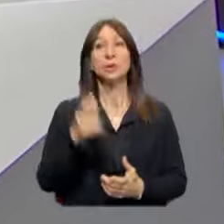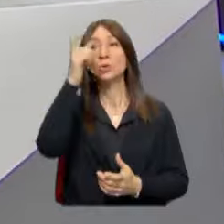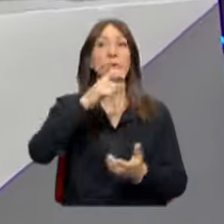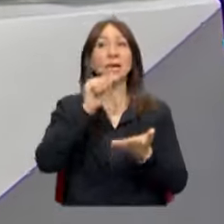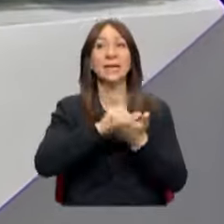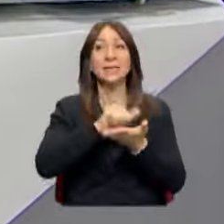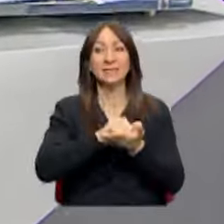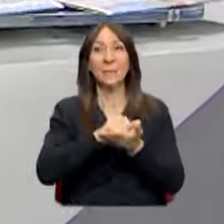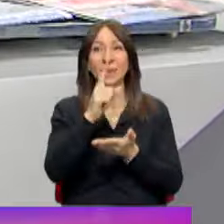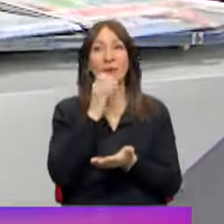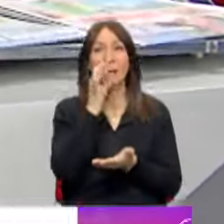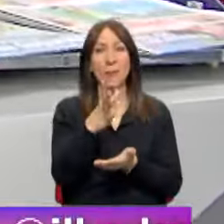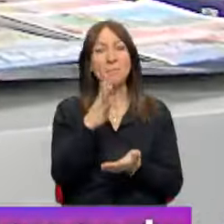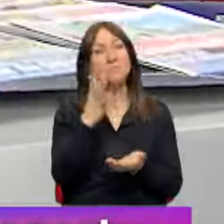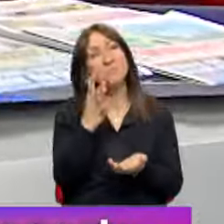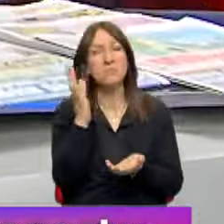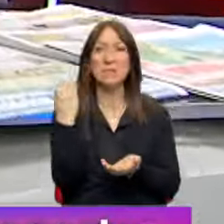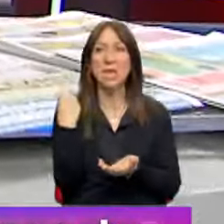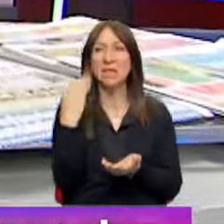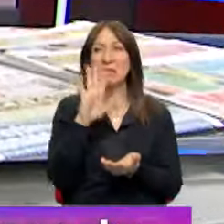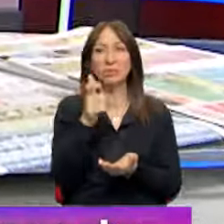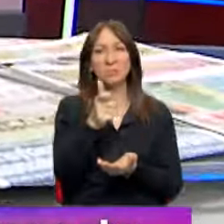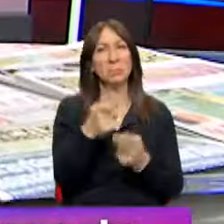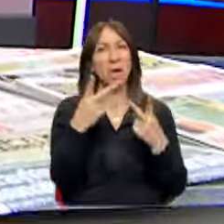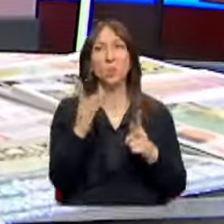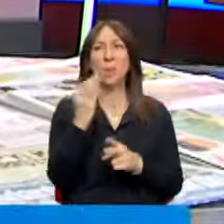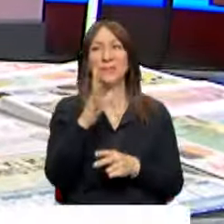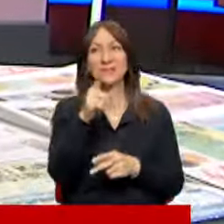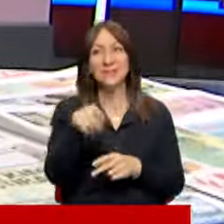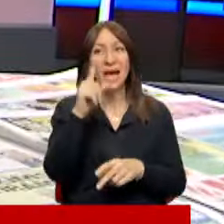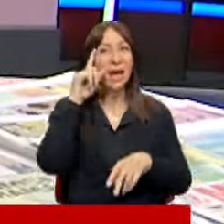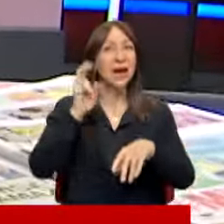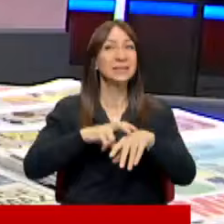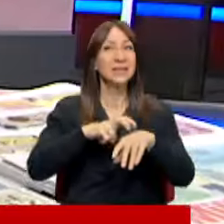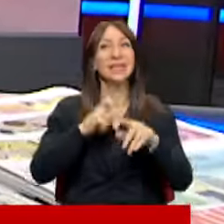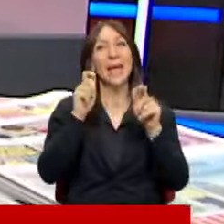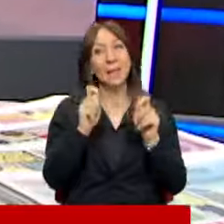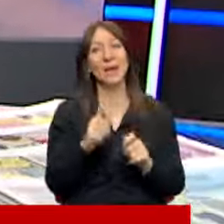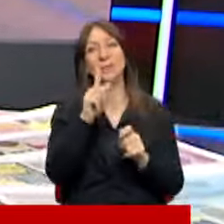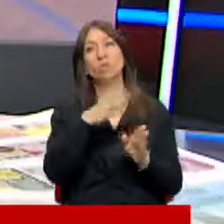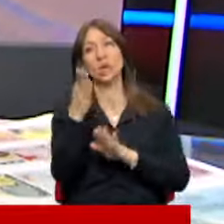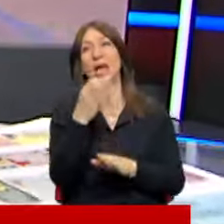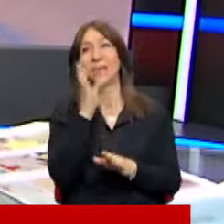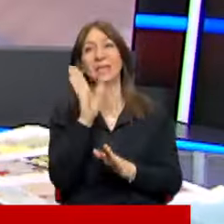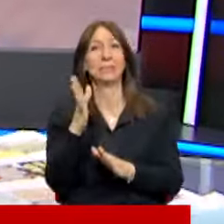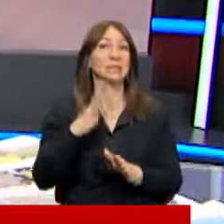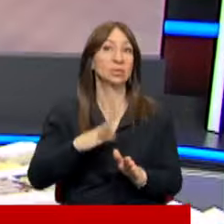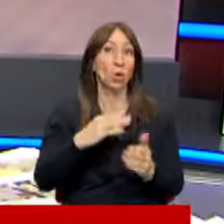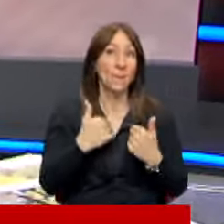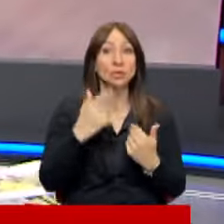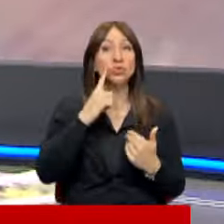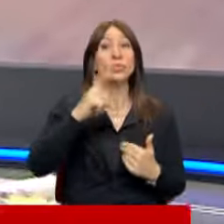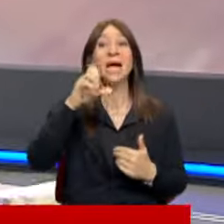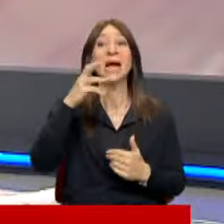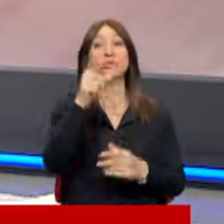Türkiye Gazetesi'nden bir haber, belki televizyonu yeni açmış olan izleyicilerimiz vardır. Hatırlatmasını yaparak bir sonraki habere gitmek istiyorum ben de.